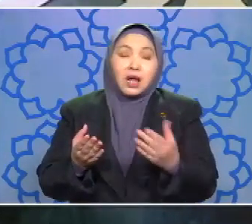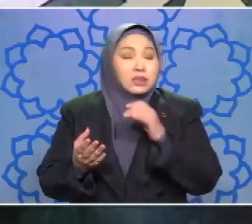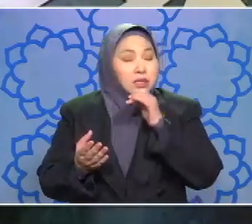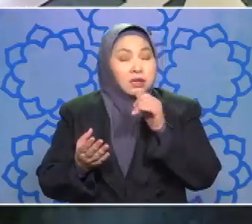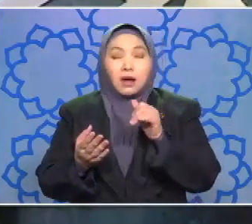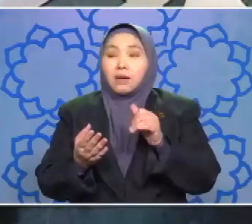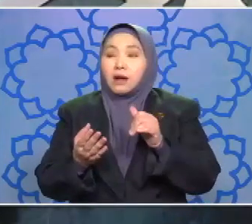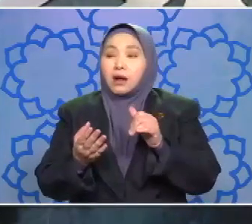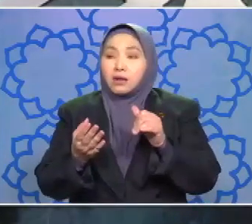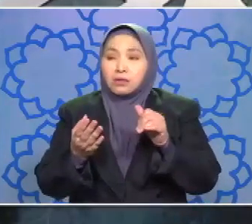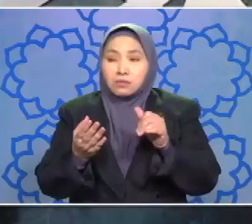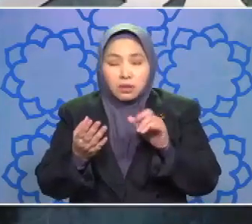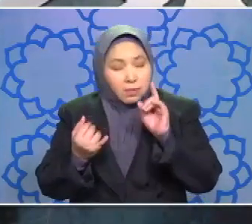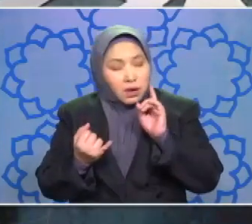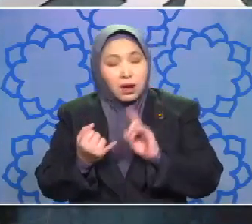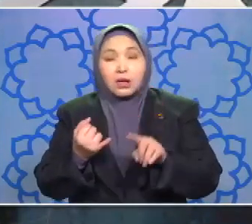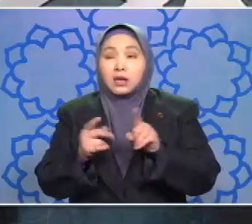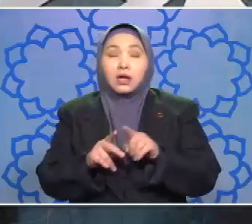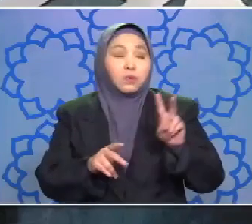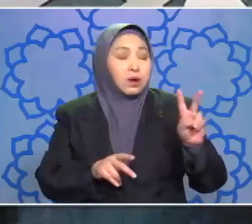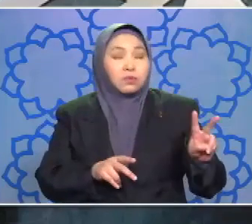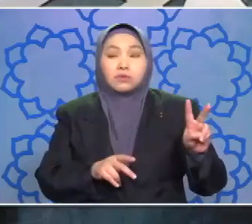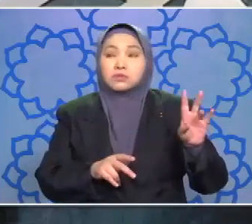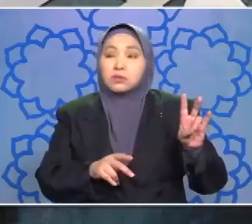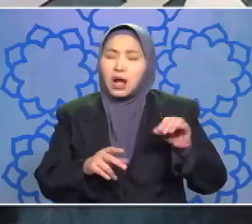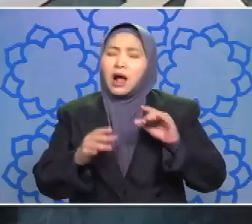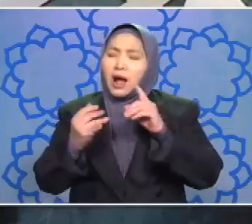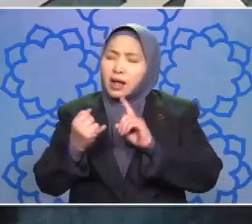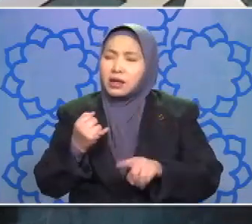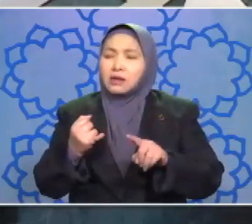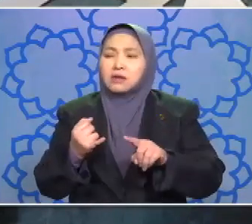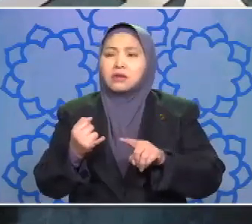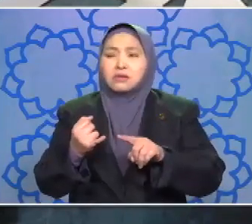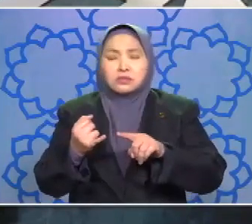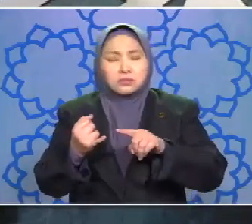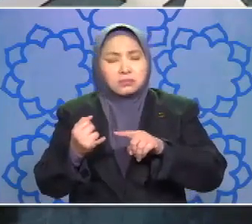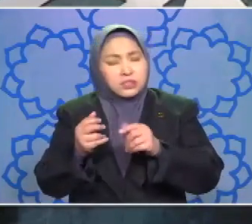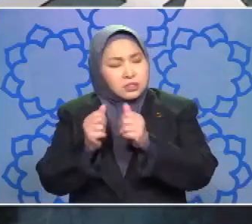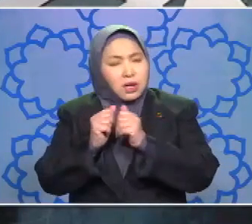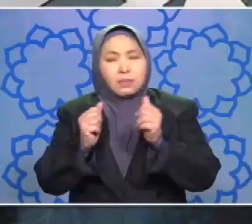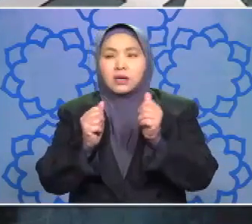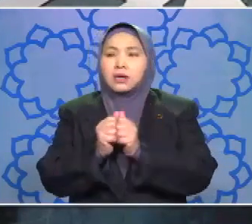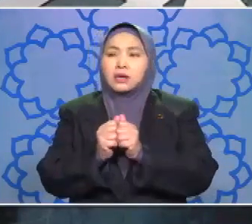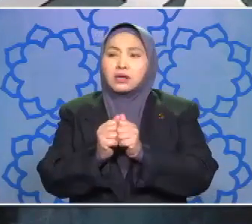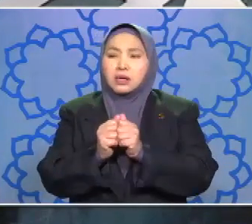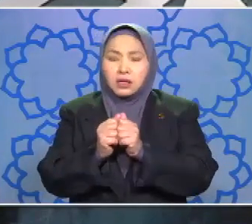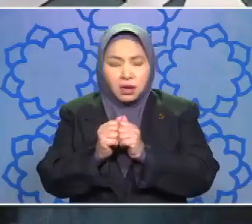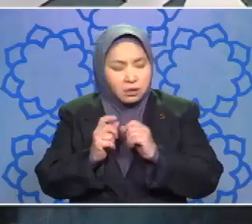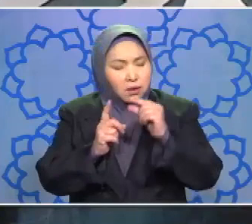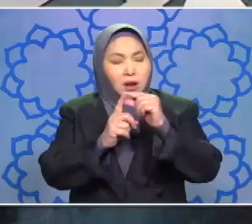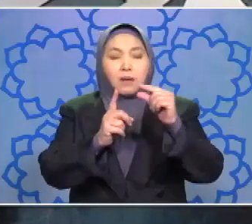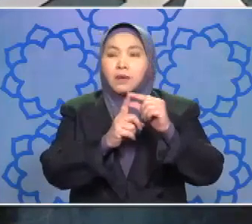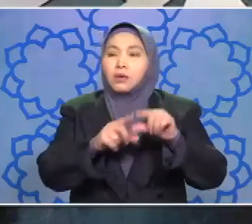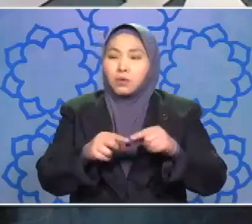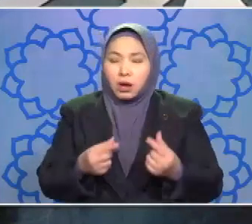dengan halaman yang ke-604, tetapi biarlah akhir masa kita itu bersama dengan kalam Allah, kalam Allah Al-Quranul